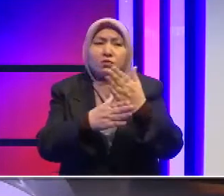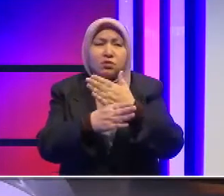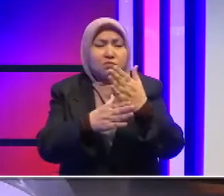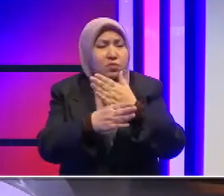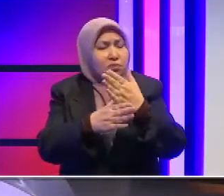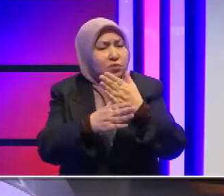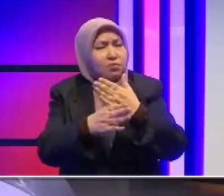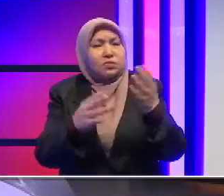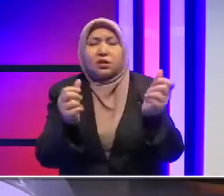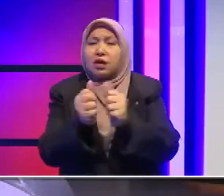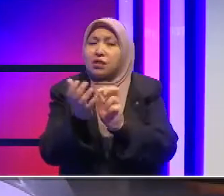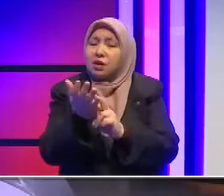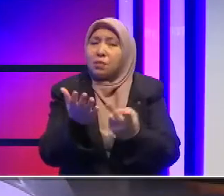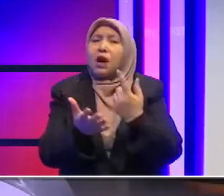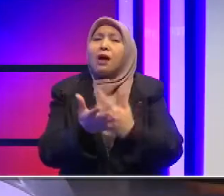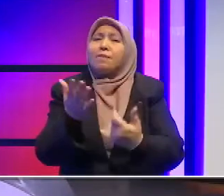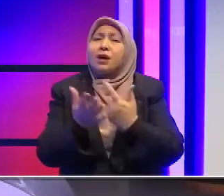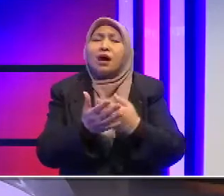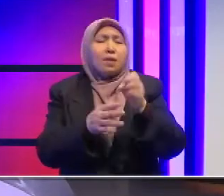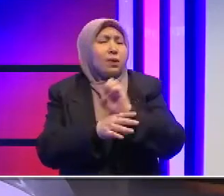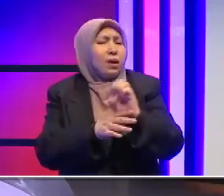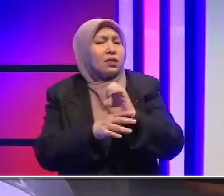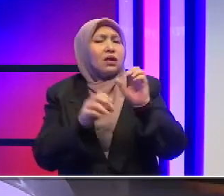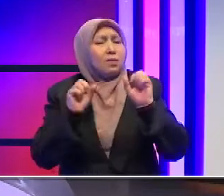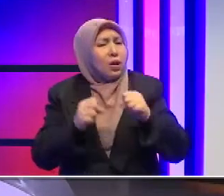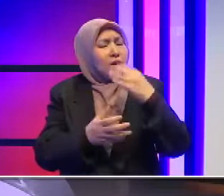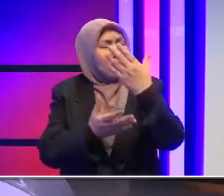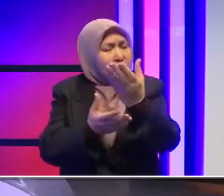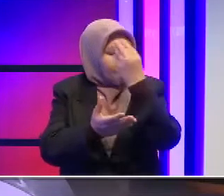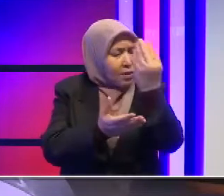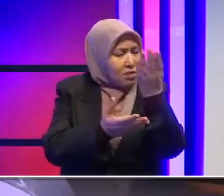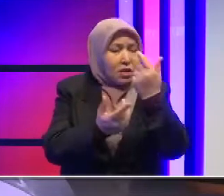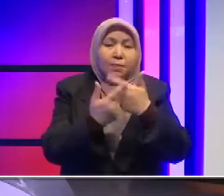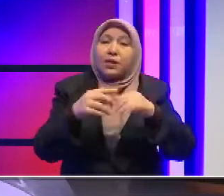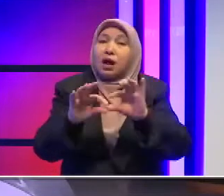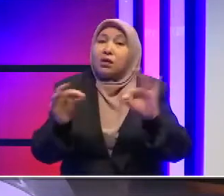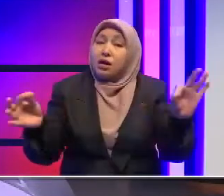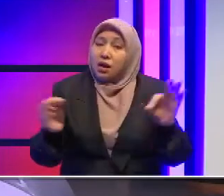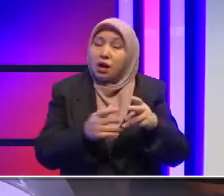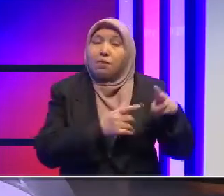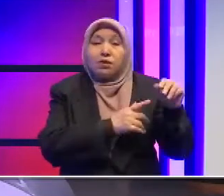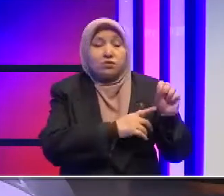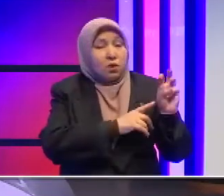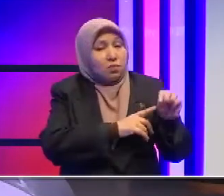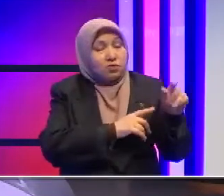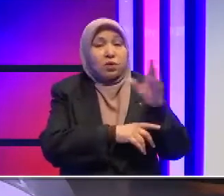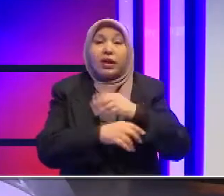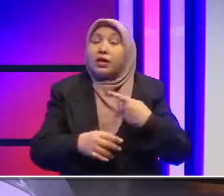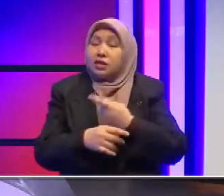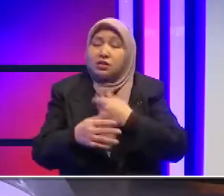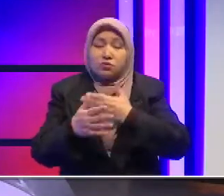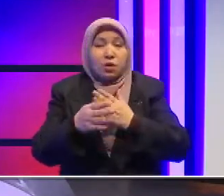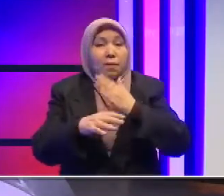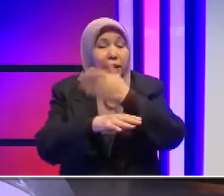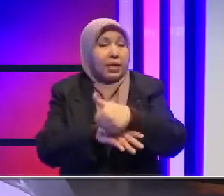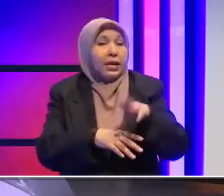berstruktur, tadabbur apakah permata yang boleh kita ambil daripada ayat demi ayat, halaman demi halaman. Dan kita sudah pun melewati